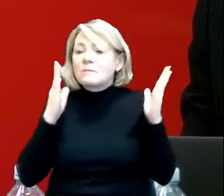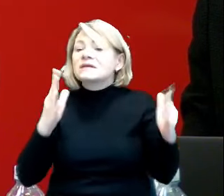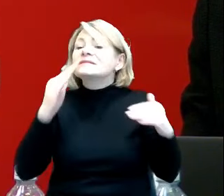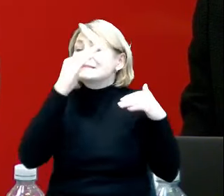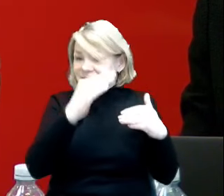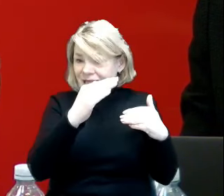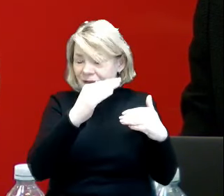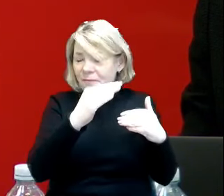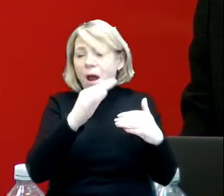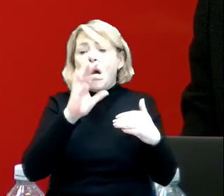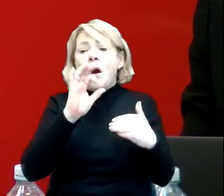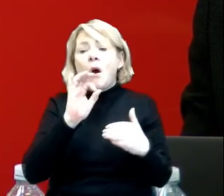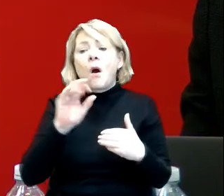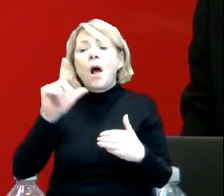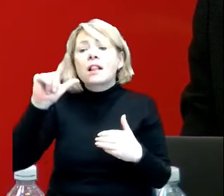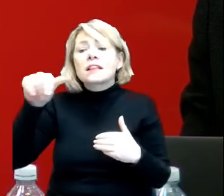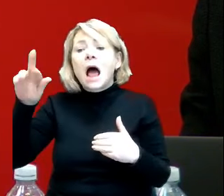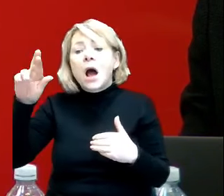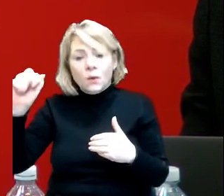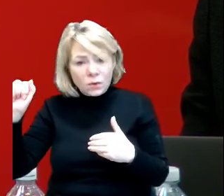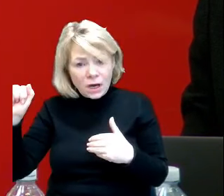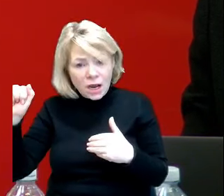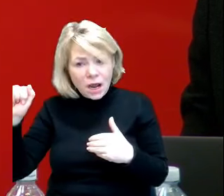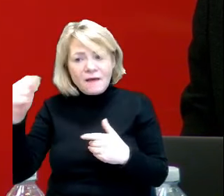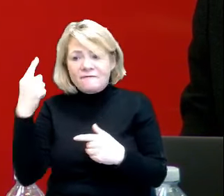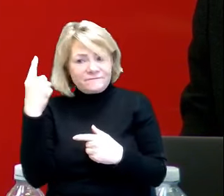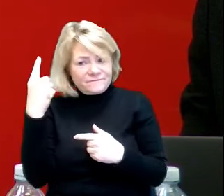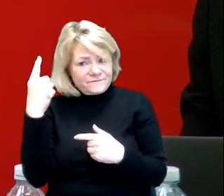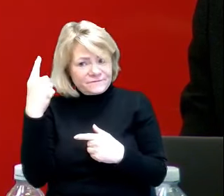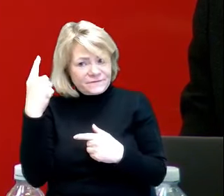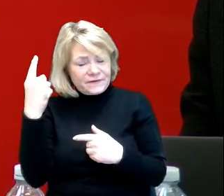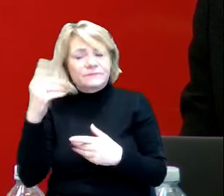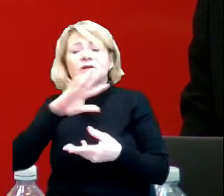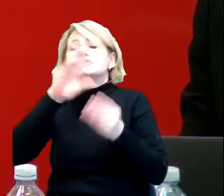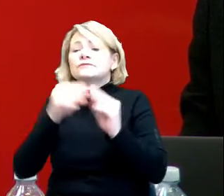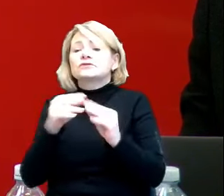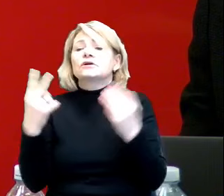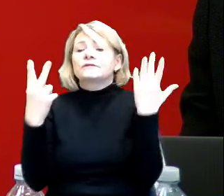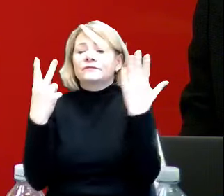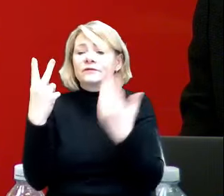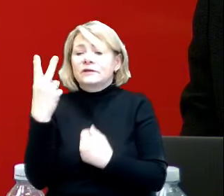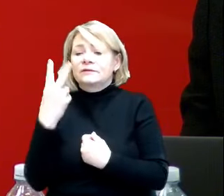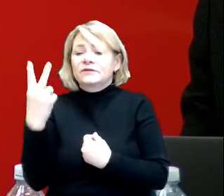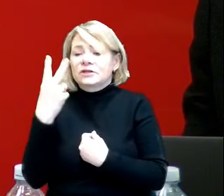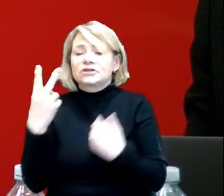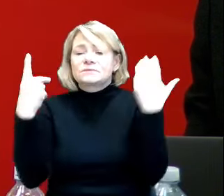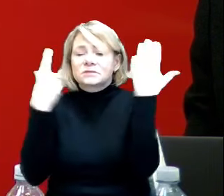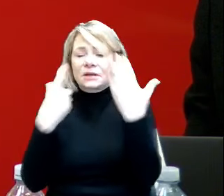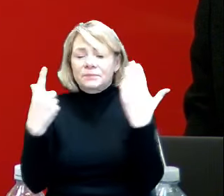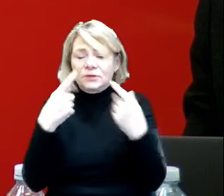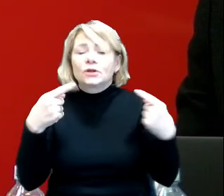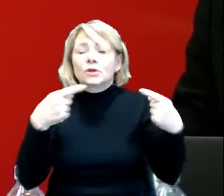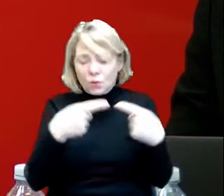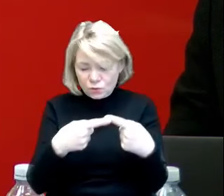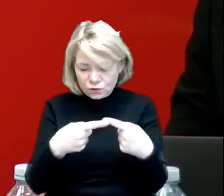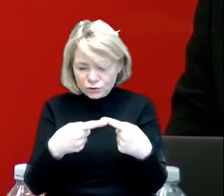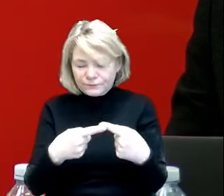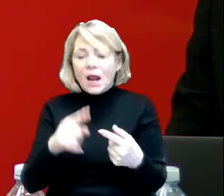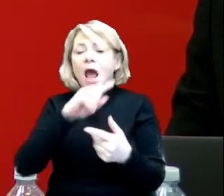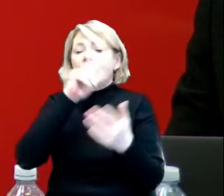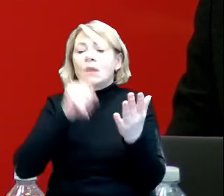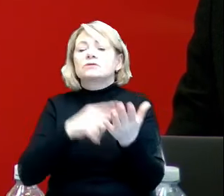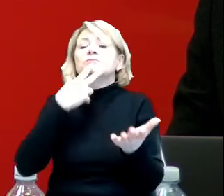taip visi kiti turėjo galimybę tai 27 už klausimui pritarta 11